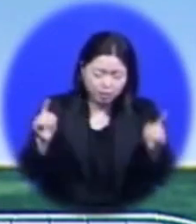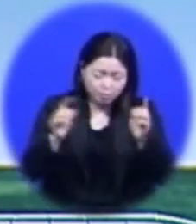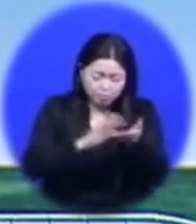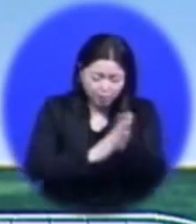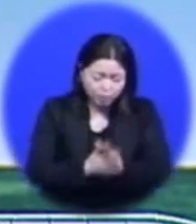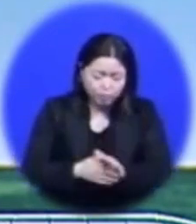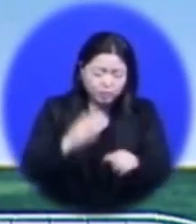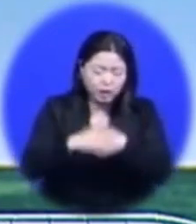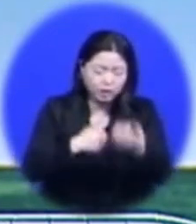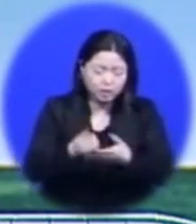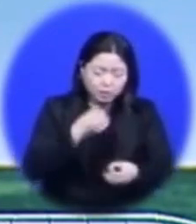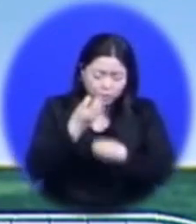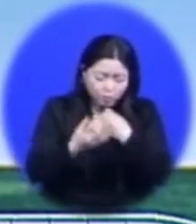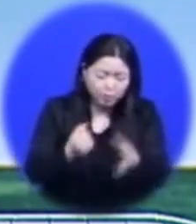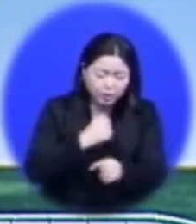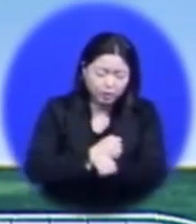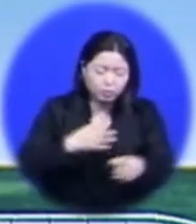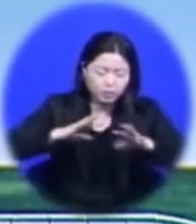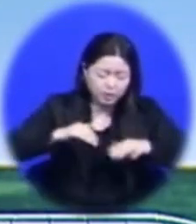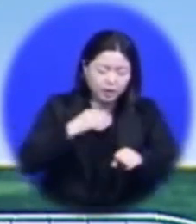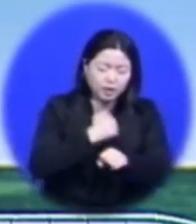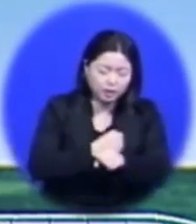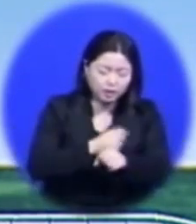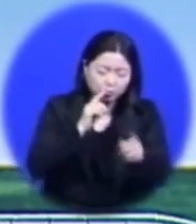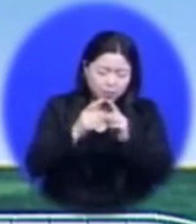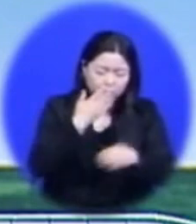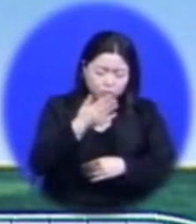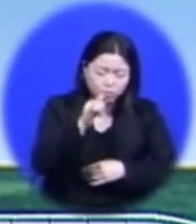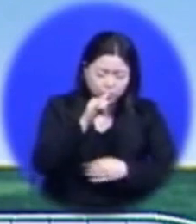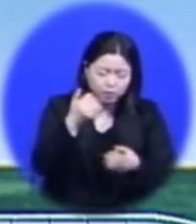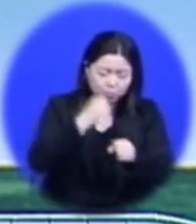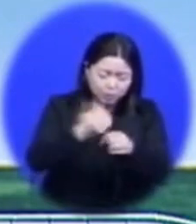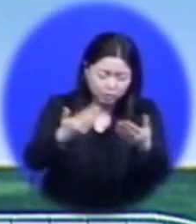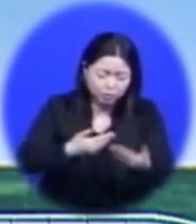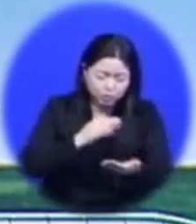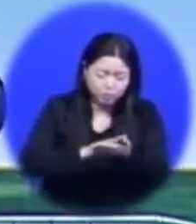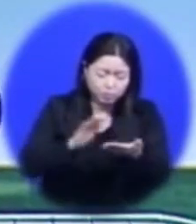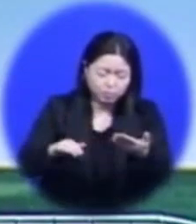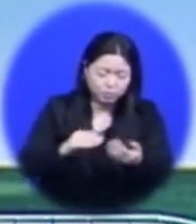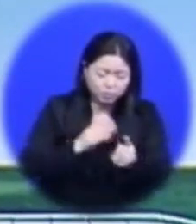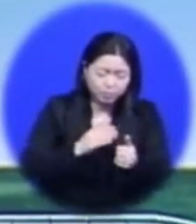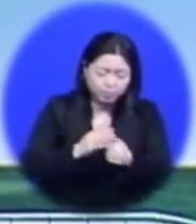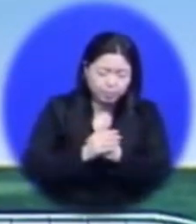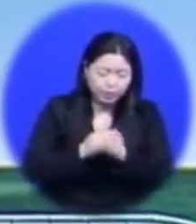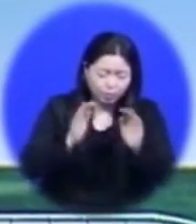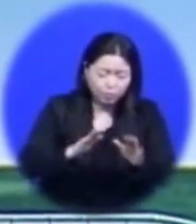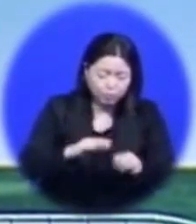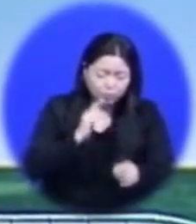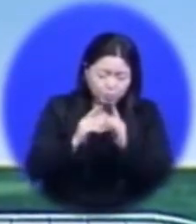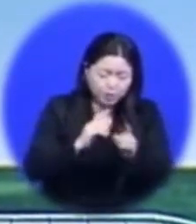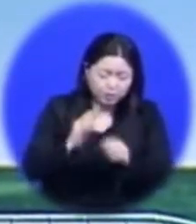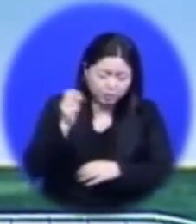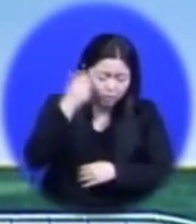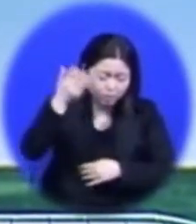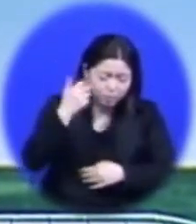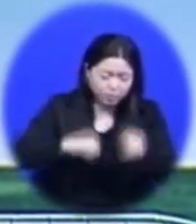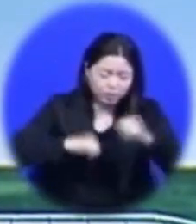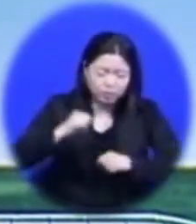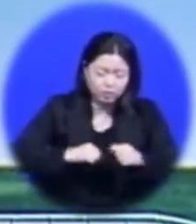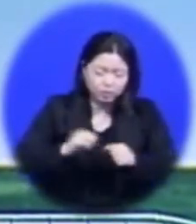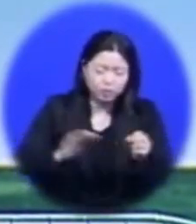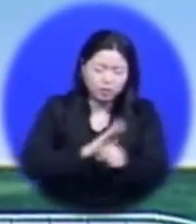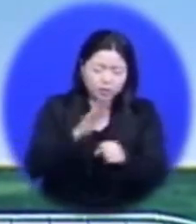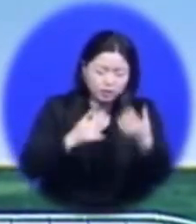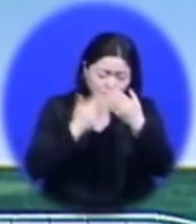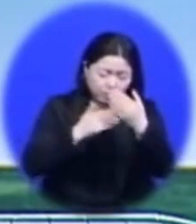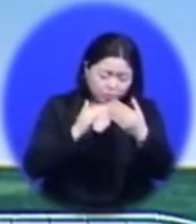나는 고백하고 자랑한다 할 수 있게 해주소서. 하나님 오늘도 말씀과 성령의 역사로 사랑하는